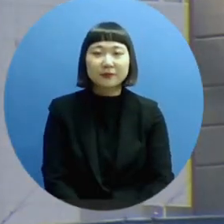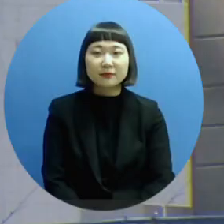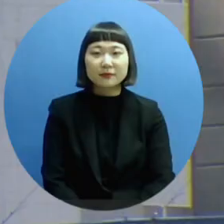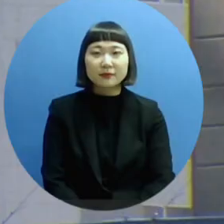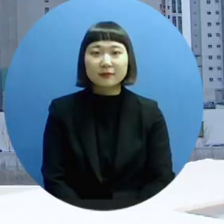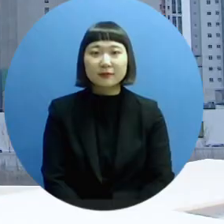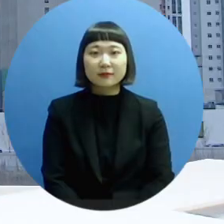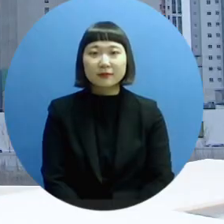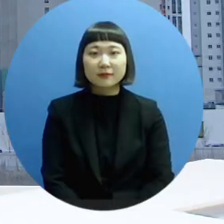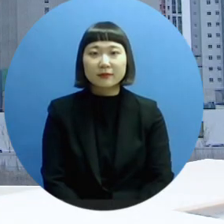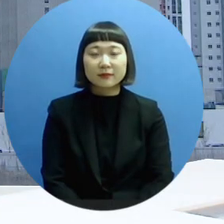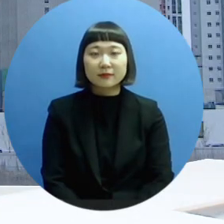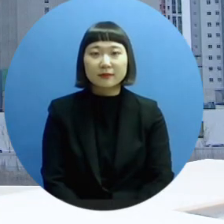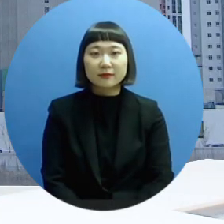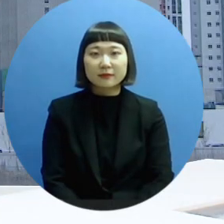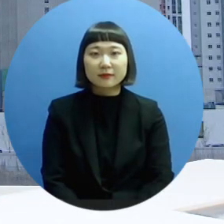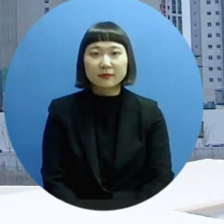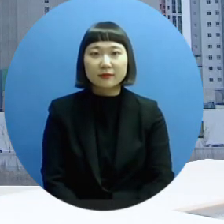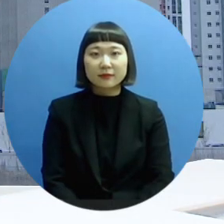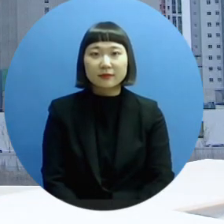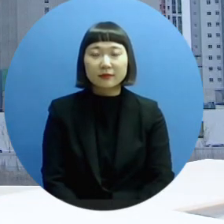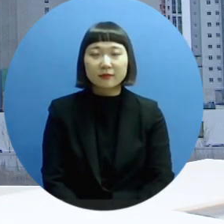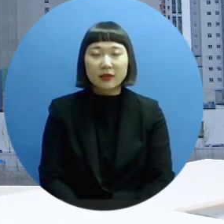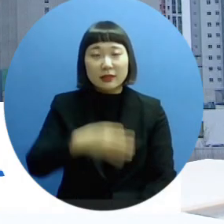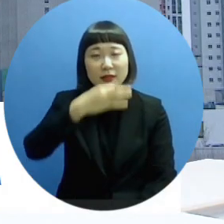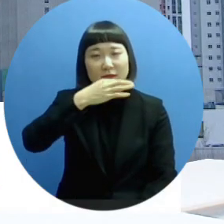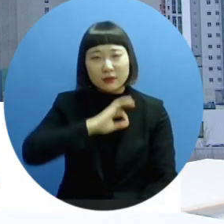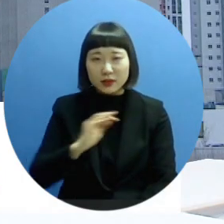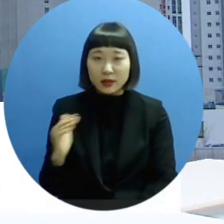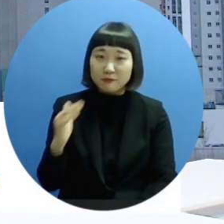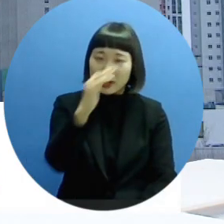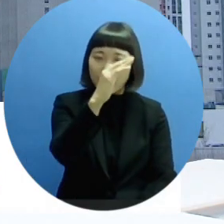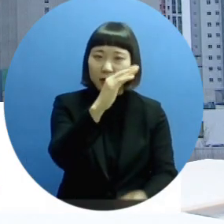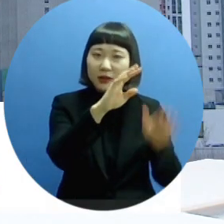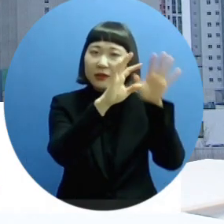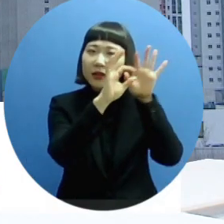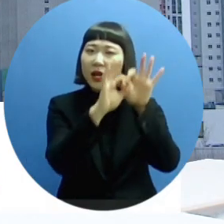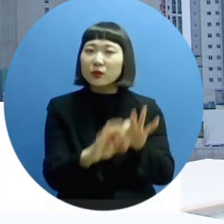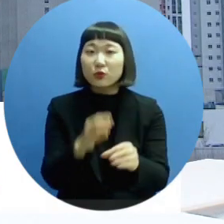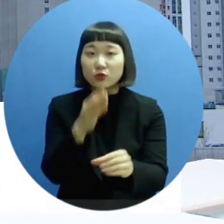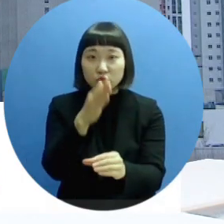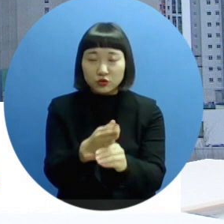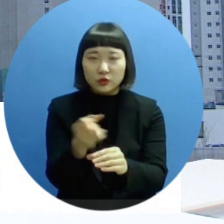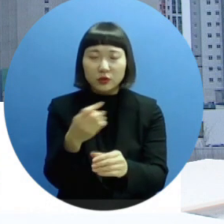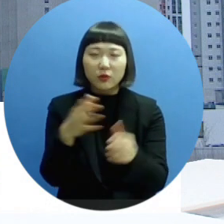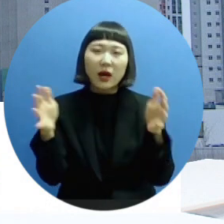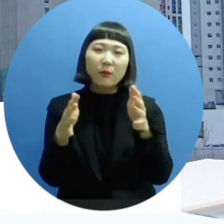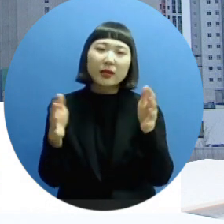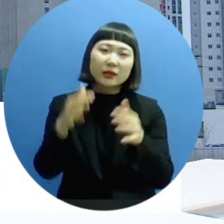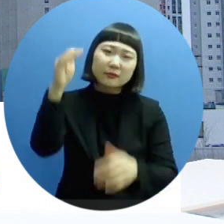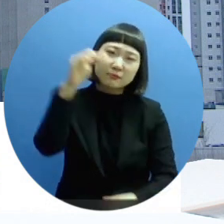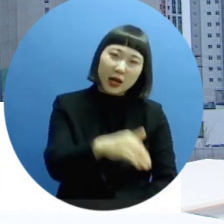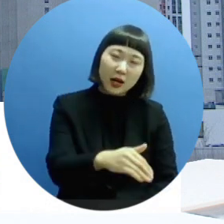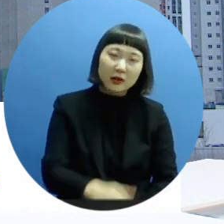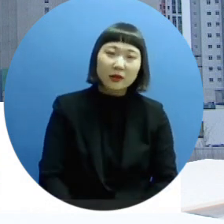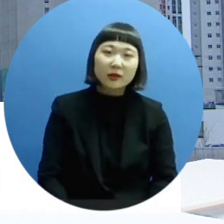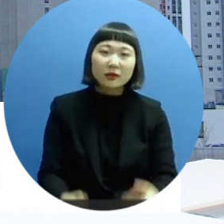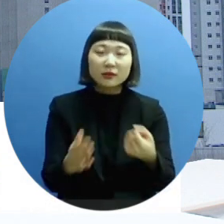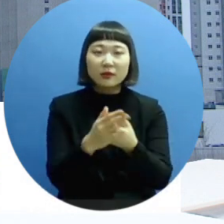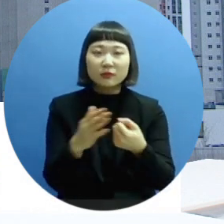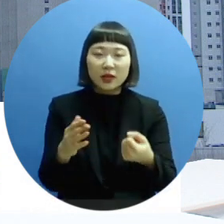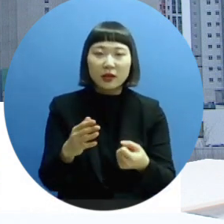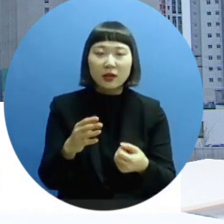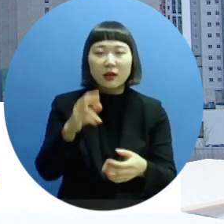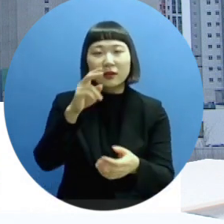장윤아입니다. 네, 금리 인상이 멈추지 않고 집값이 하락하는 사이 아파트 미분양 물량까지 늘고